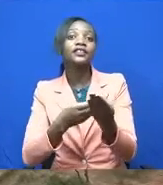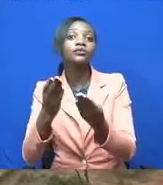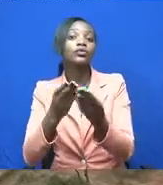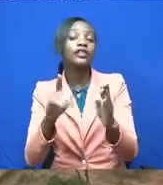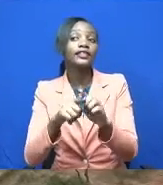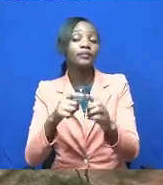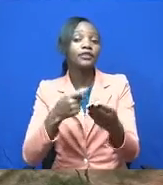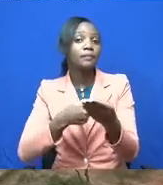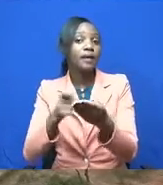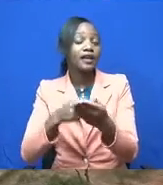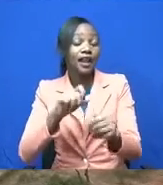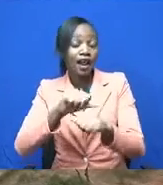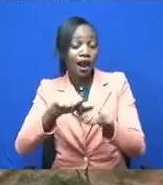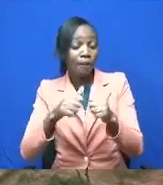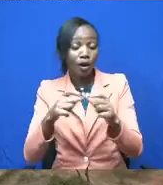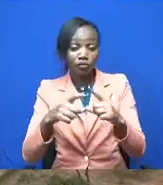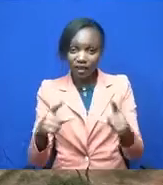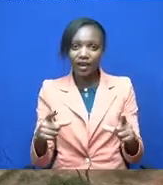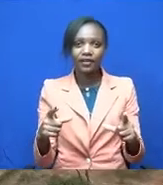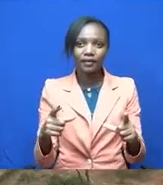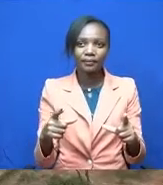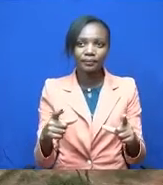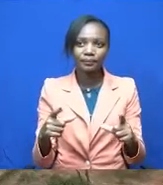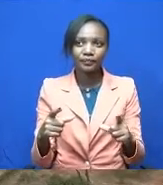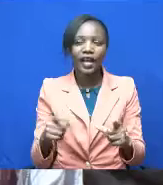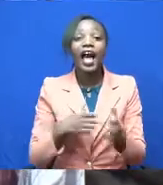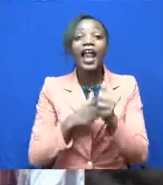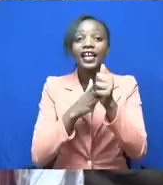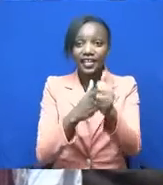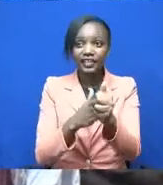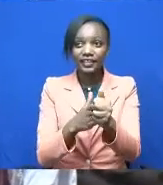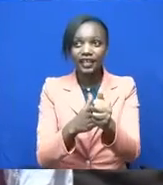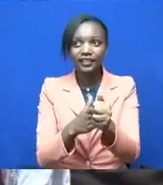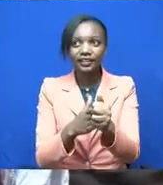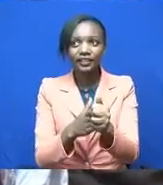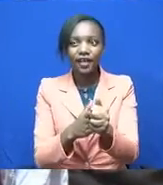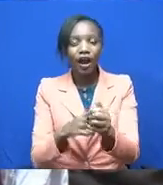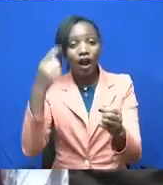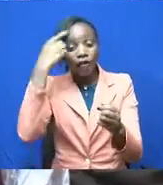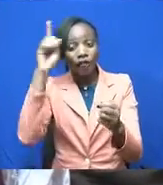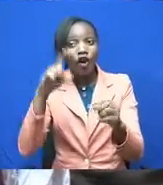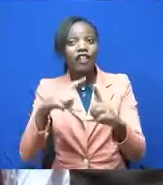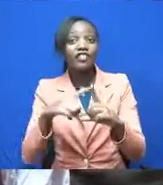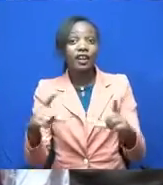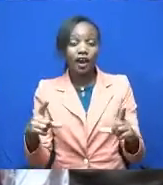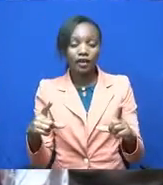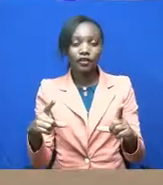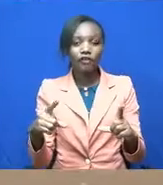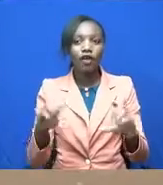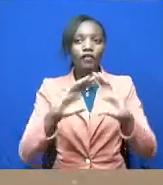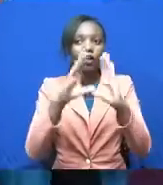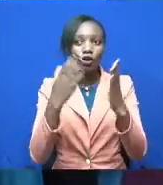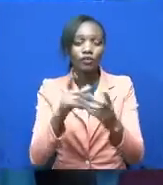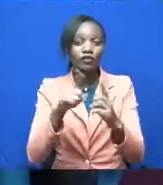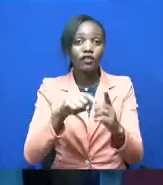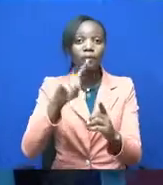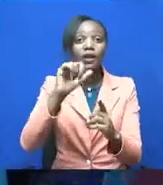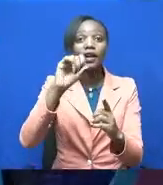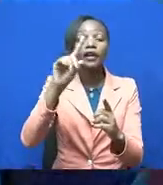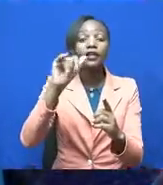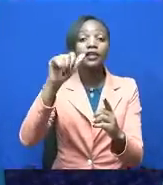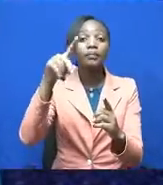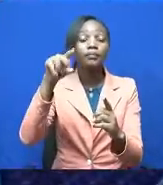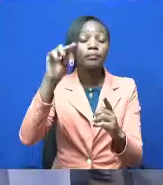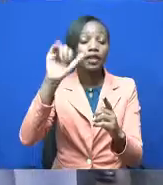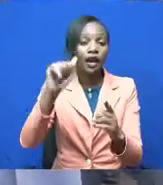uuzaji na umiliki wa ardhi yenyewe. Viongozi wa ardhi ya jamii kutoka kaunti ya Laikipia, Tana River,